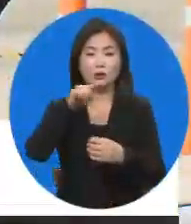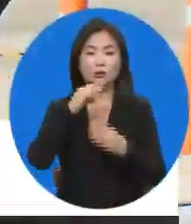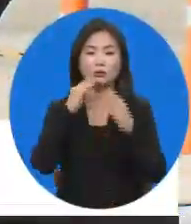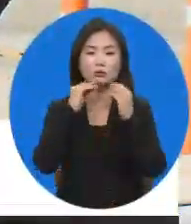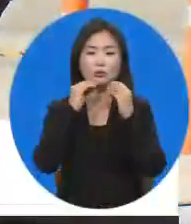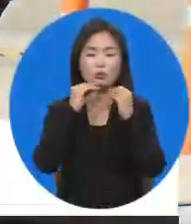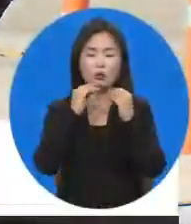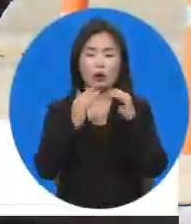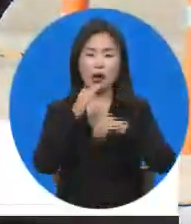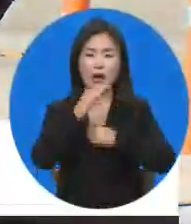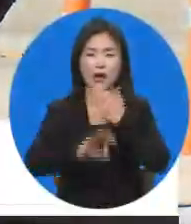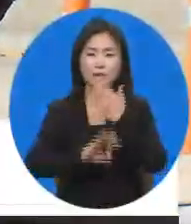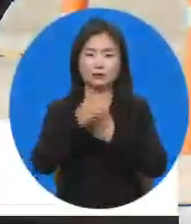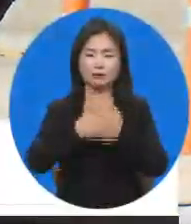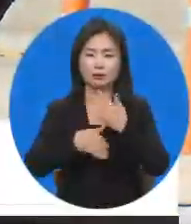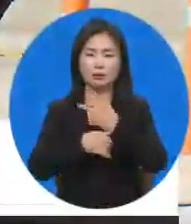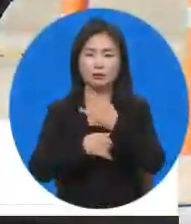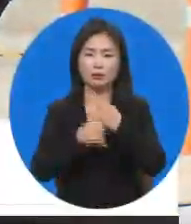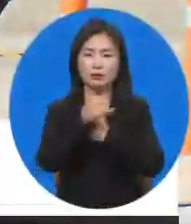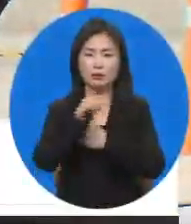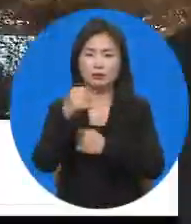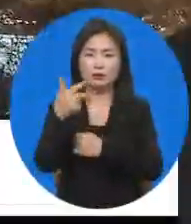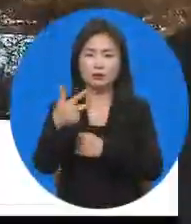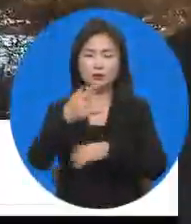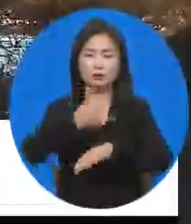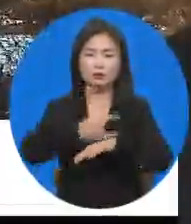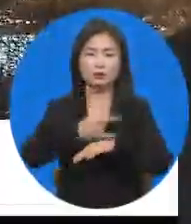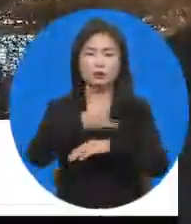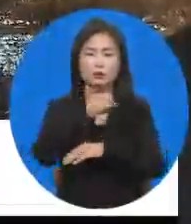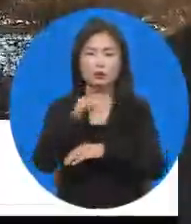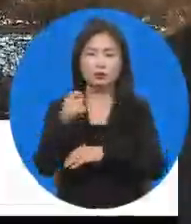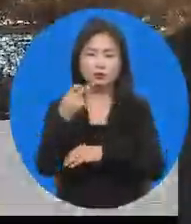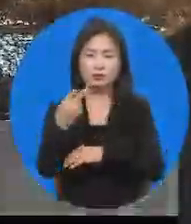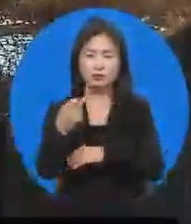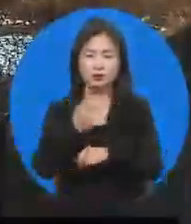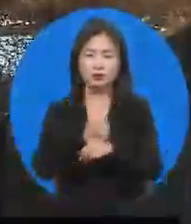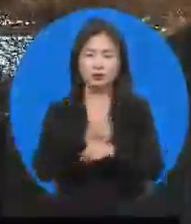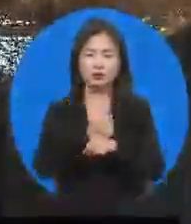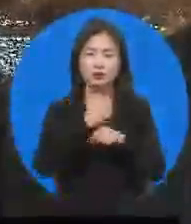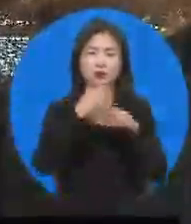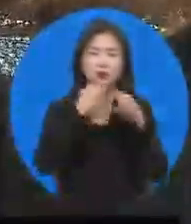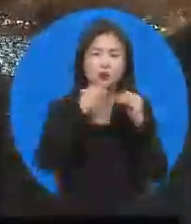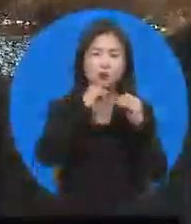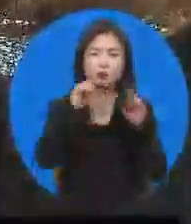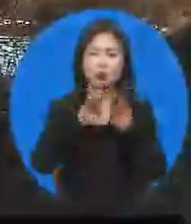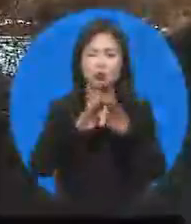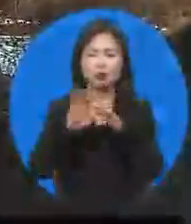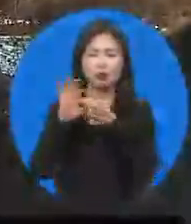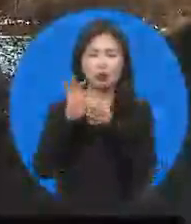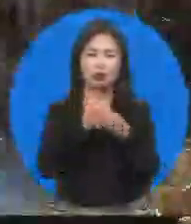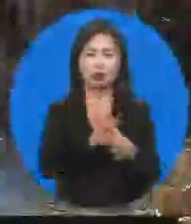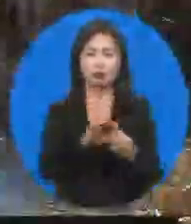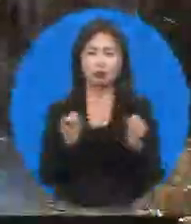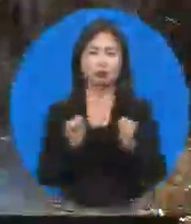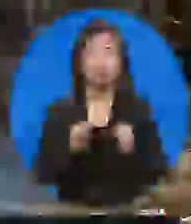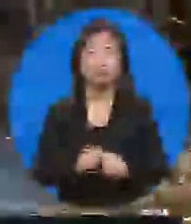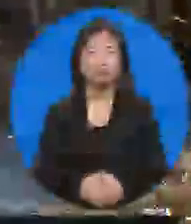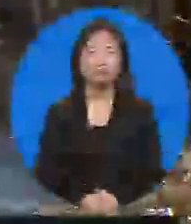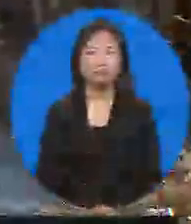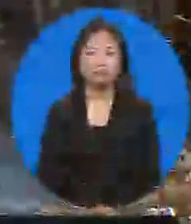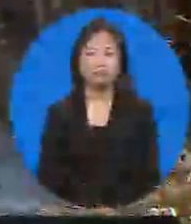대구 아침 최저기온이 영하 7도 의 성이 영하 12도 등으로 주말과 휴일 동안은 죽겠습니다